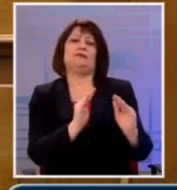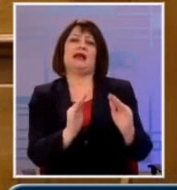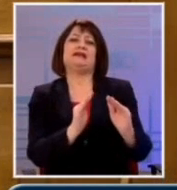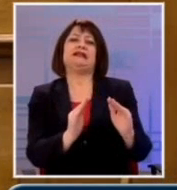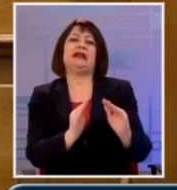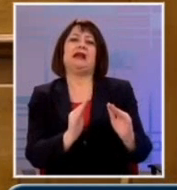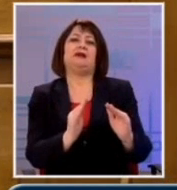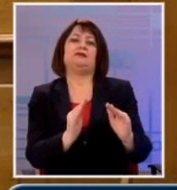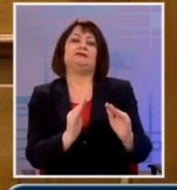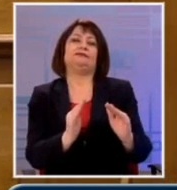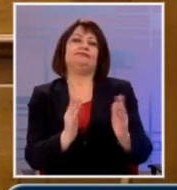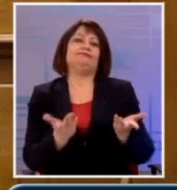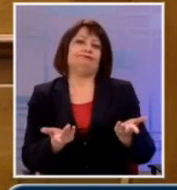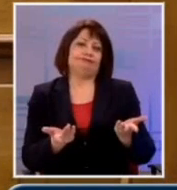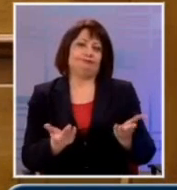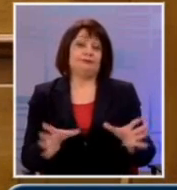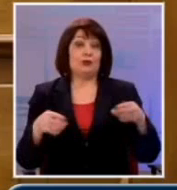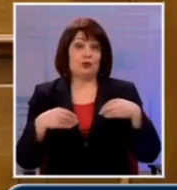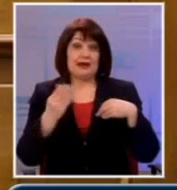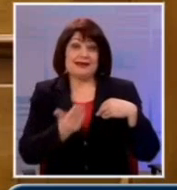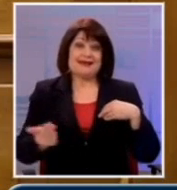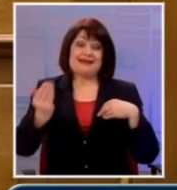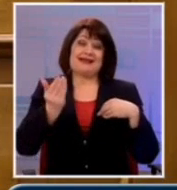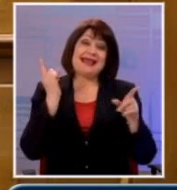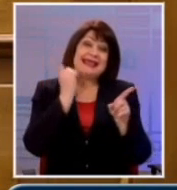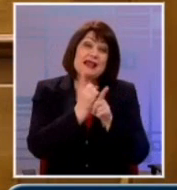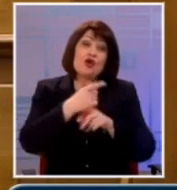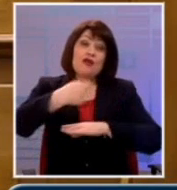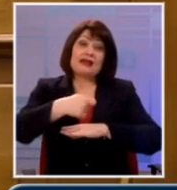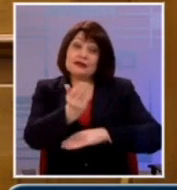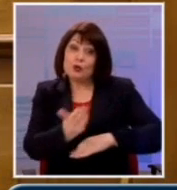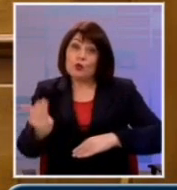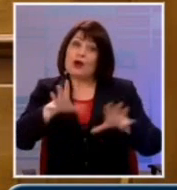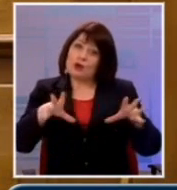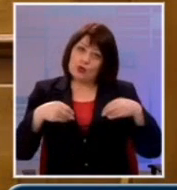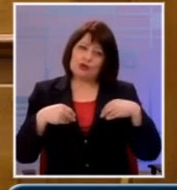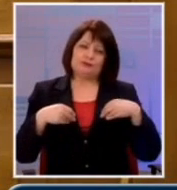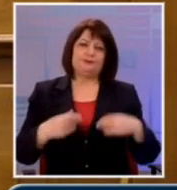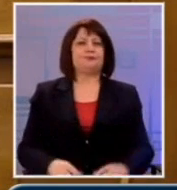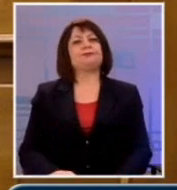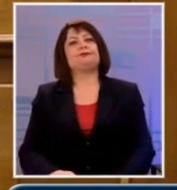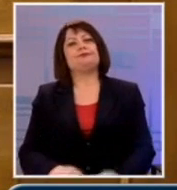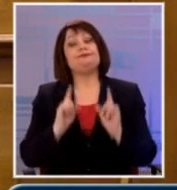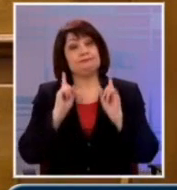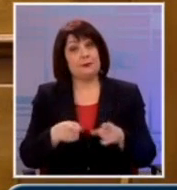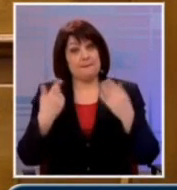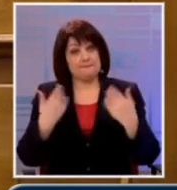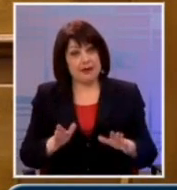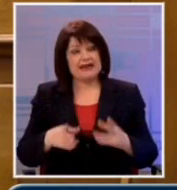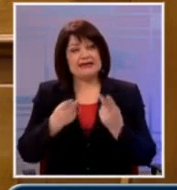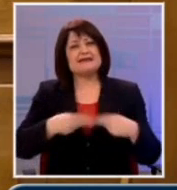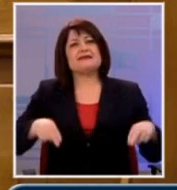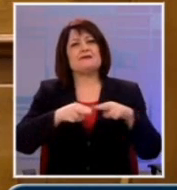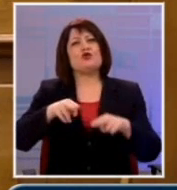ασυλίας, της ετεροδικίας. Αυτό δέχτηκε το ανώτατο ειδικό δικαστήριο. Επίσης, σχετική απόφαση υπήρξε του Συμβουλίου